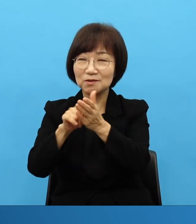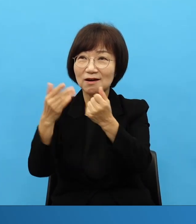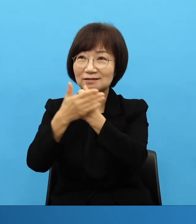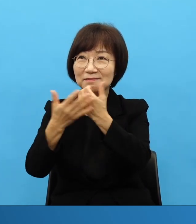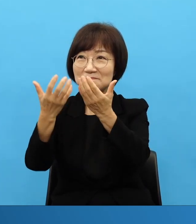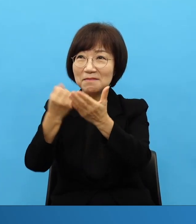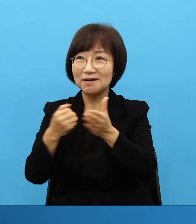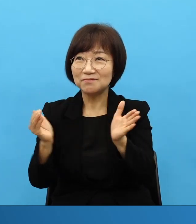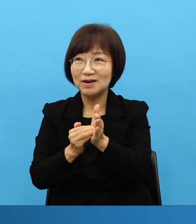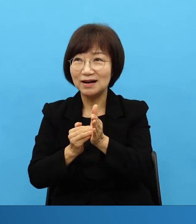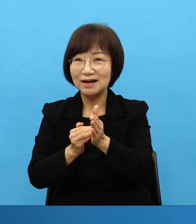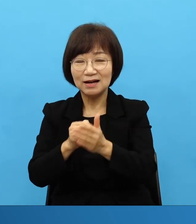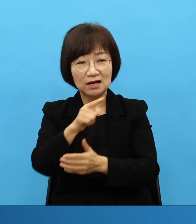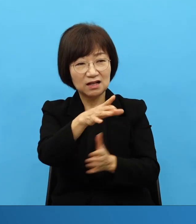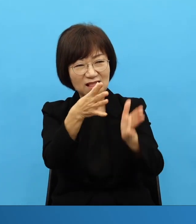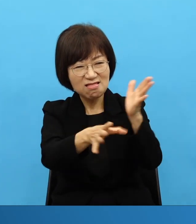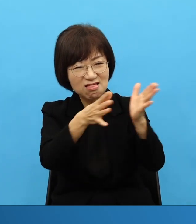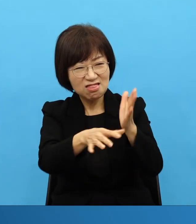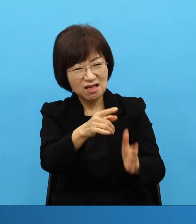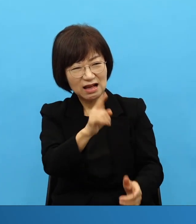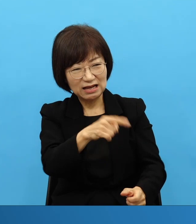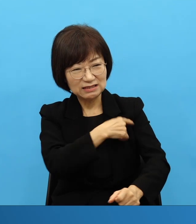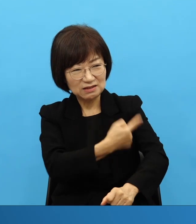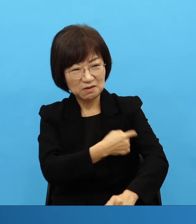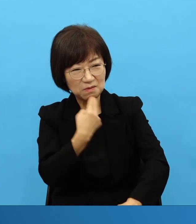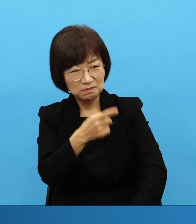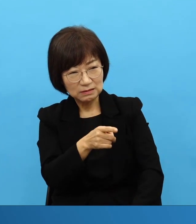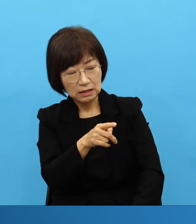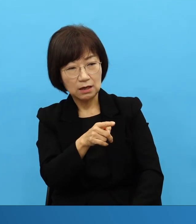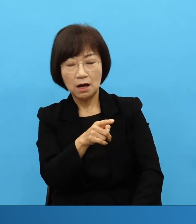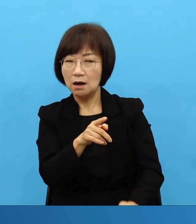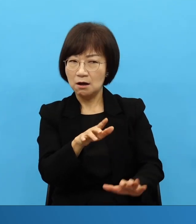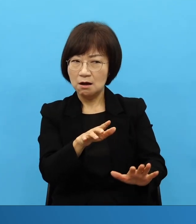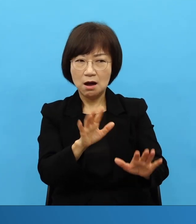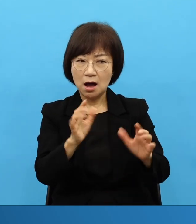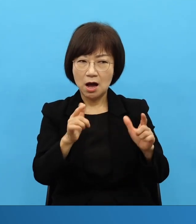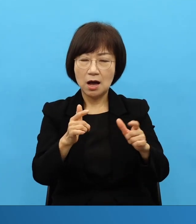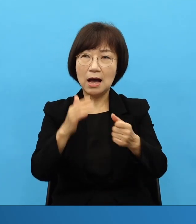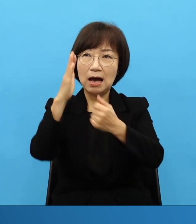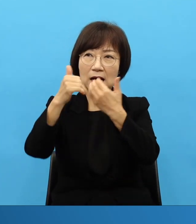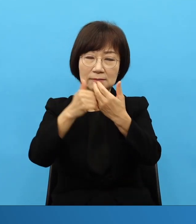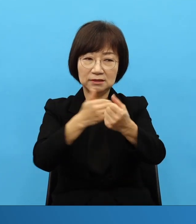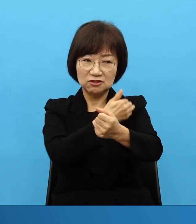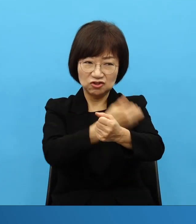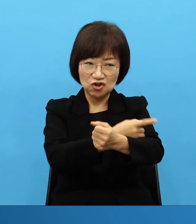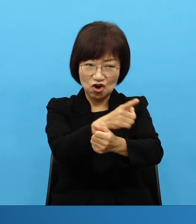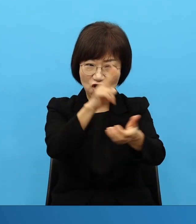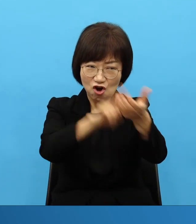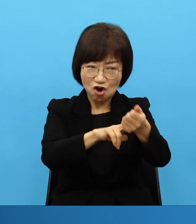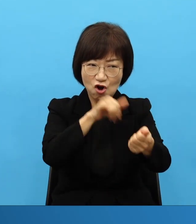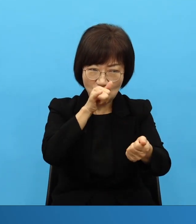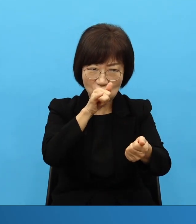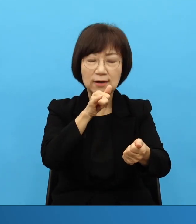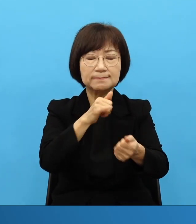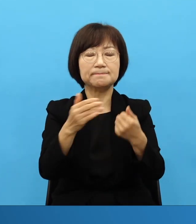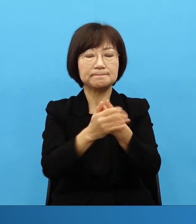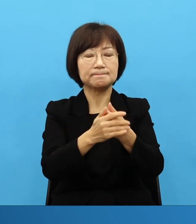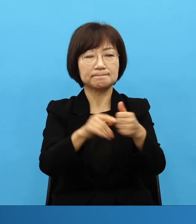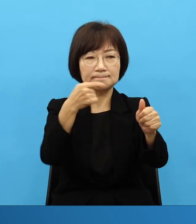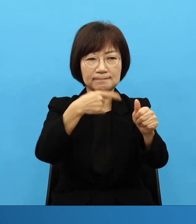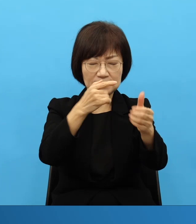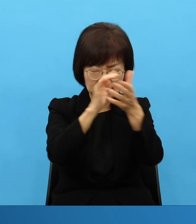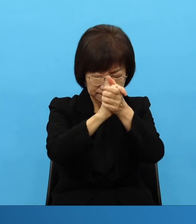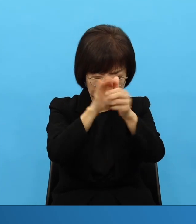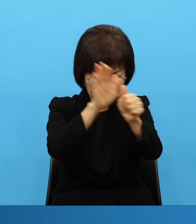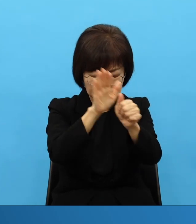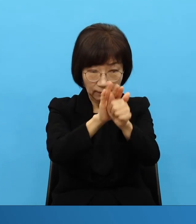But 거예요. after realizing this, I realized, no, that's not right. Behind this person, 그걸 내가 there's 알려줘야 되고 tremendous works of God, 기도해줘야 돼요. and I have to know that to let 다른 them